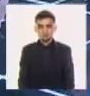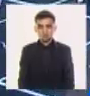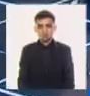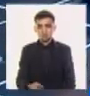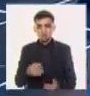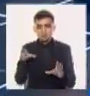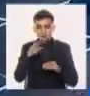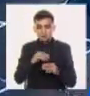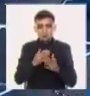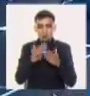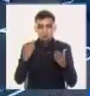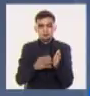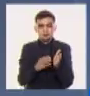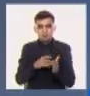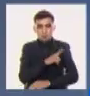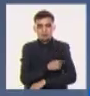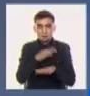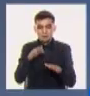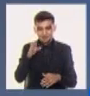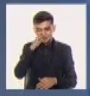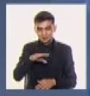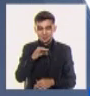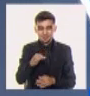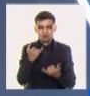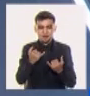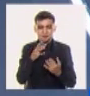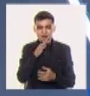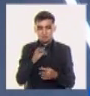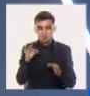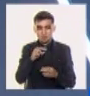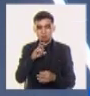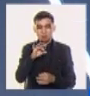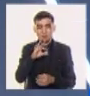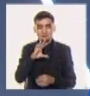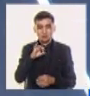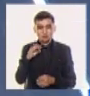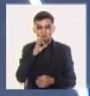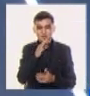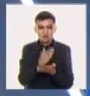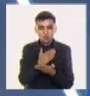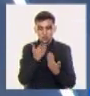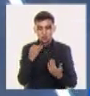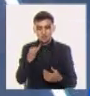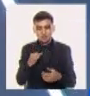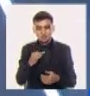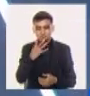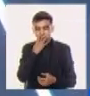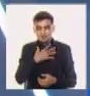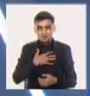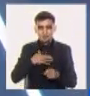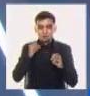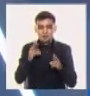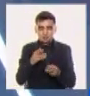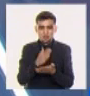Чего сейчас больше не хватает в больницах страны? Как в данное время провизорные центры обеспечены лекарствами? И какова обстановка с кислородными